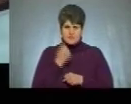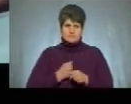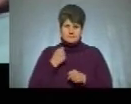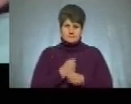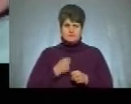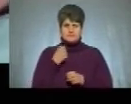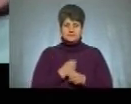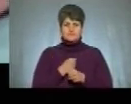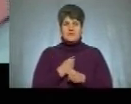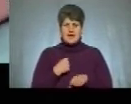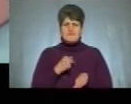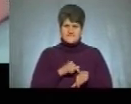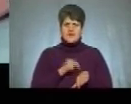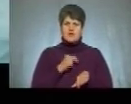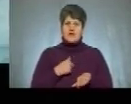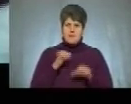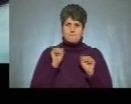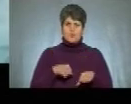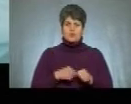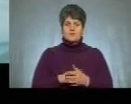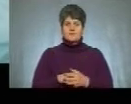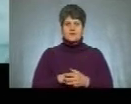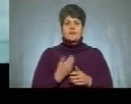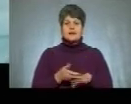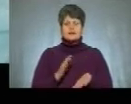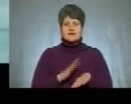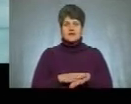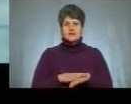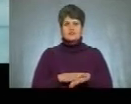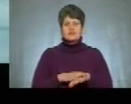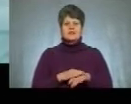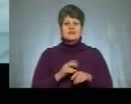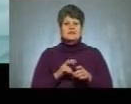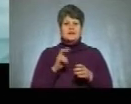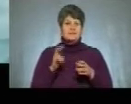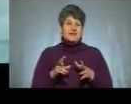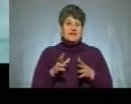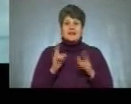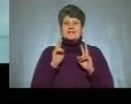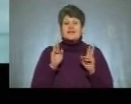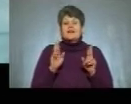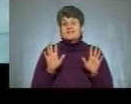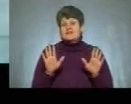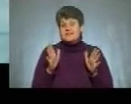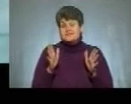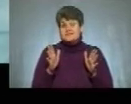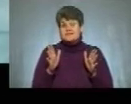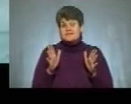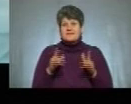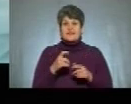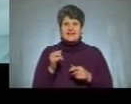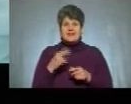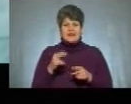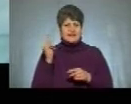і я б відчула, що я можу. Найскладніша стрільба на легший хід. Я не знаю, як так вийшло, але хід я дуже